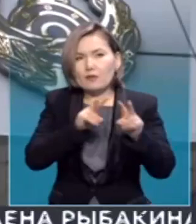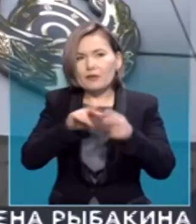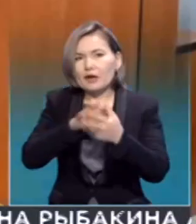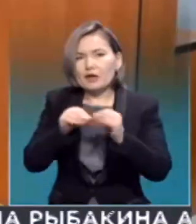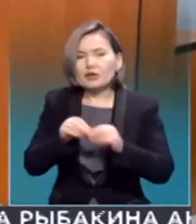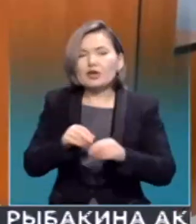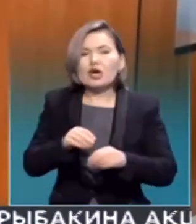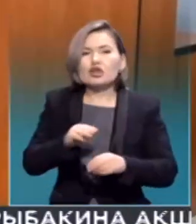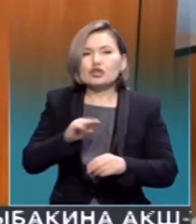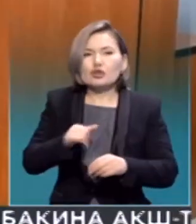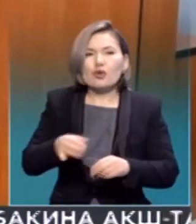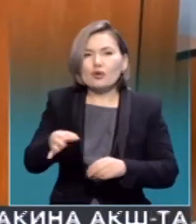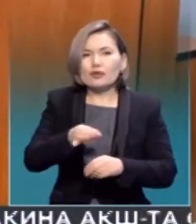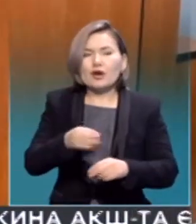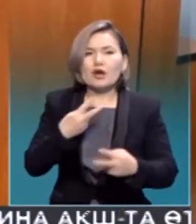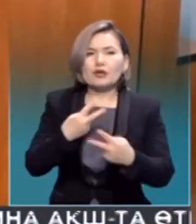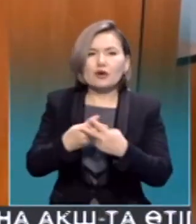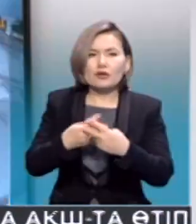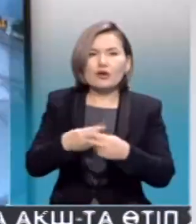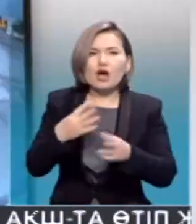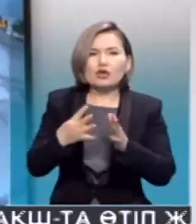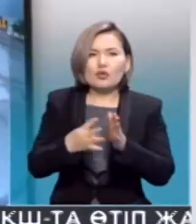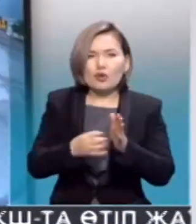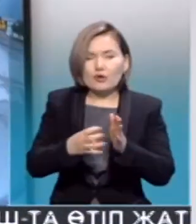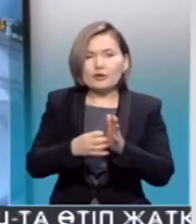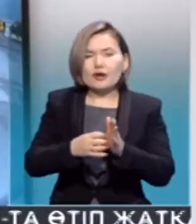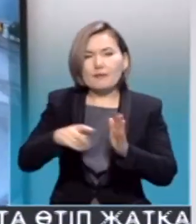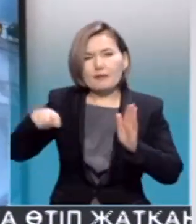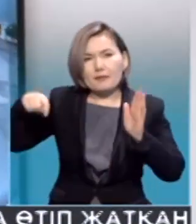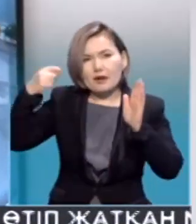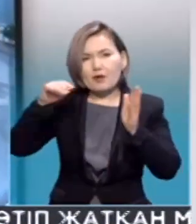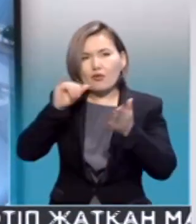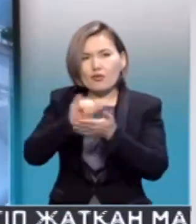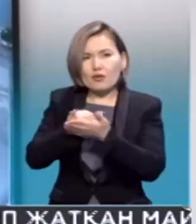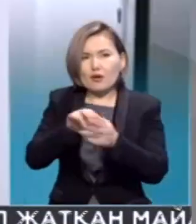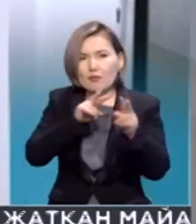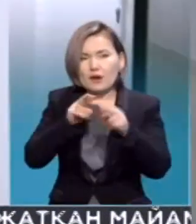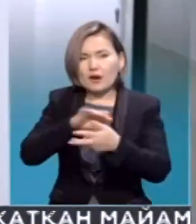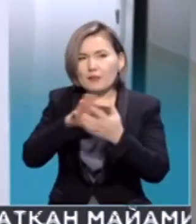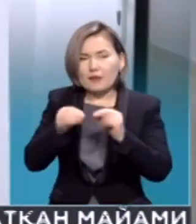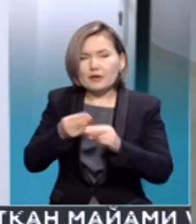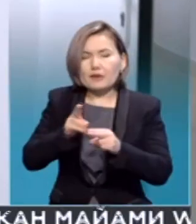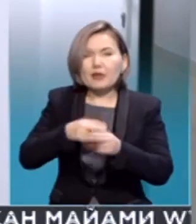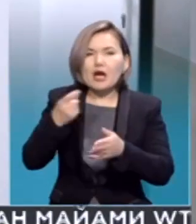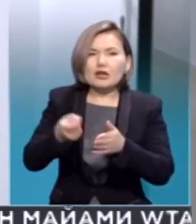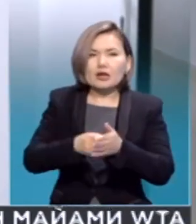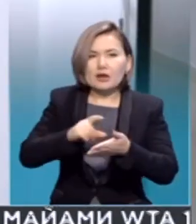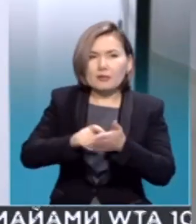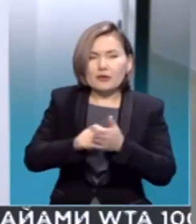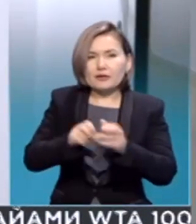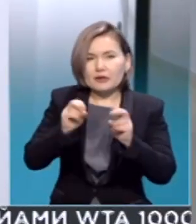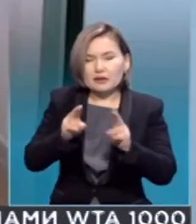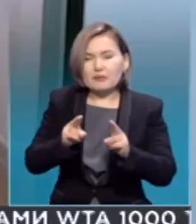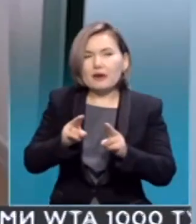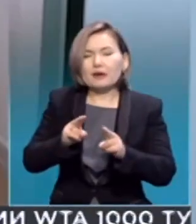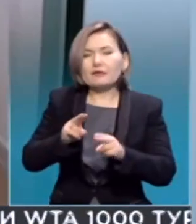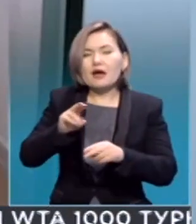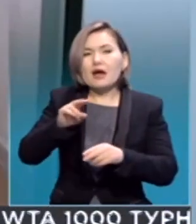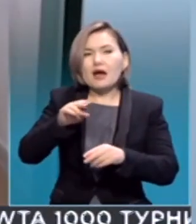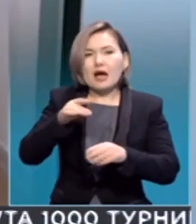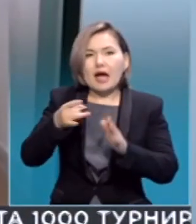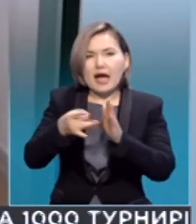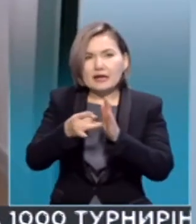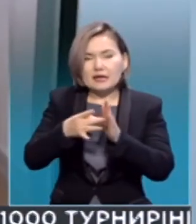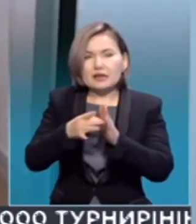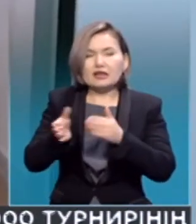Жетісу облысындағы уақытша қамау изоляторларына 900-ден астам бейнекамера орнатылып, тергеу бөлмелеріне әйнекті есіктер қойылды. Бұл